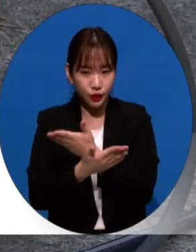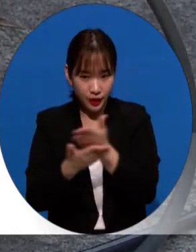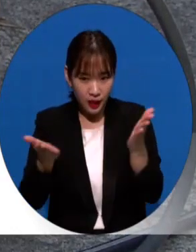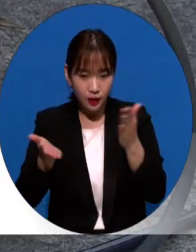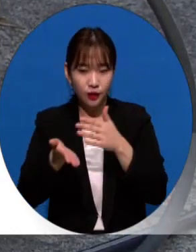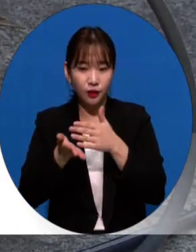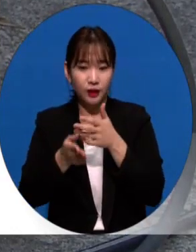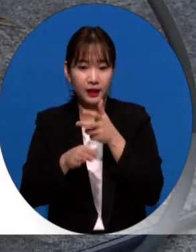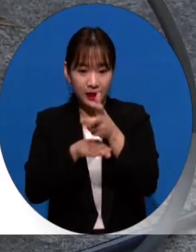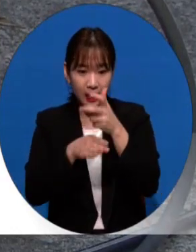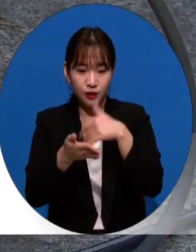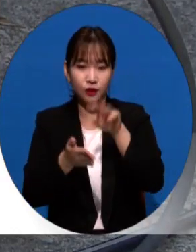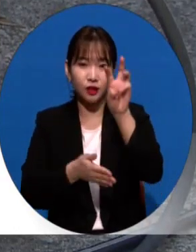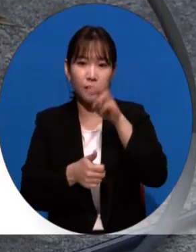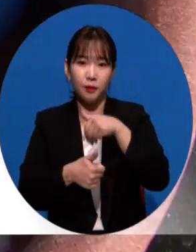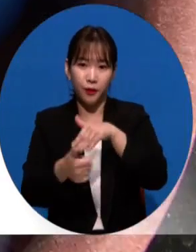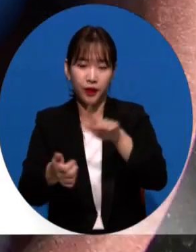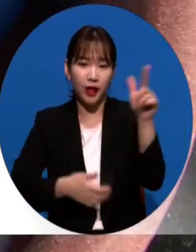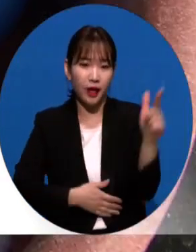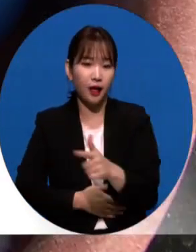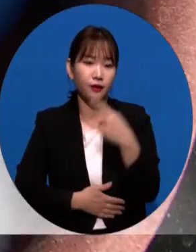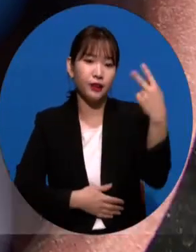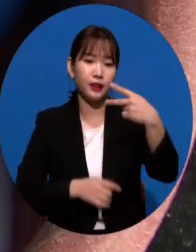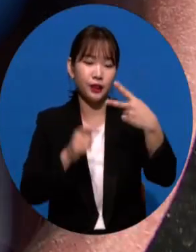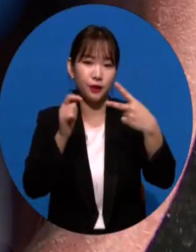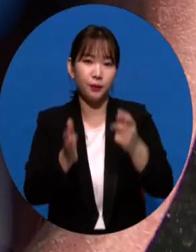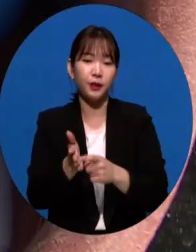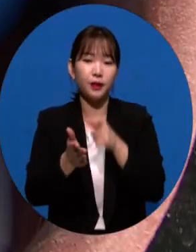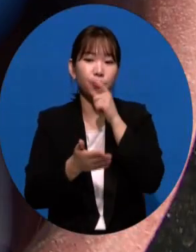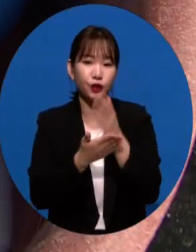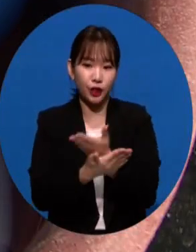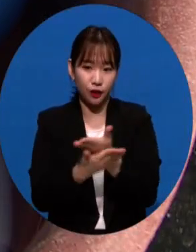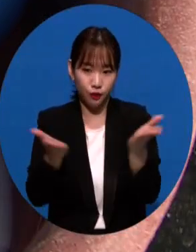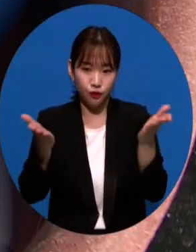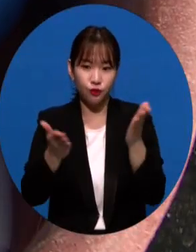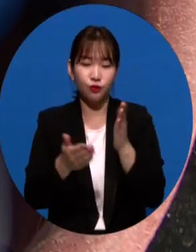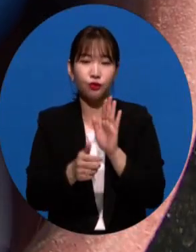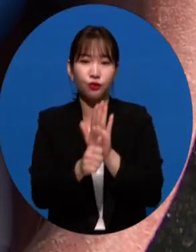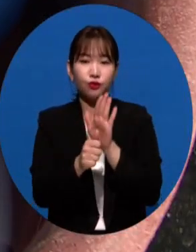30대를 투입해 하루 2,000톤의 비상용수를 운반해 물을 보충하고 있습니다.